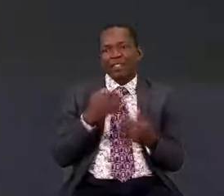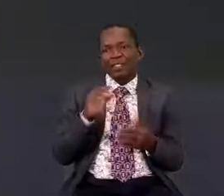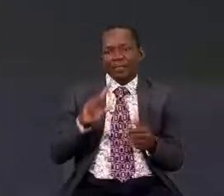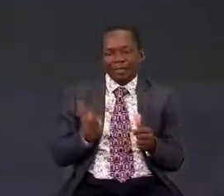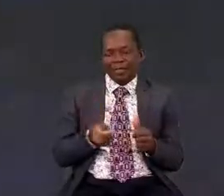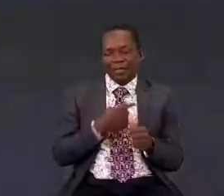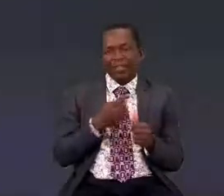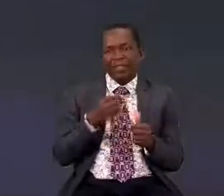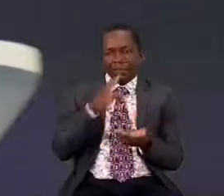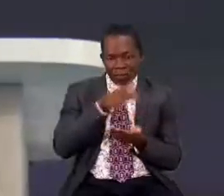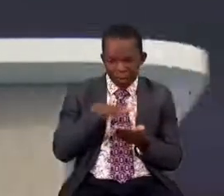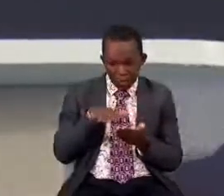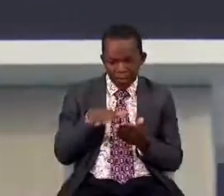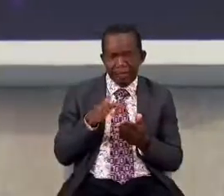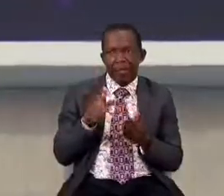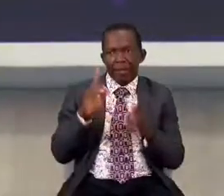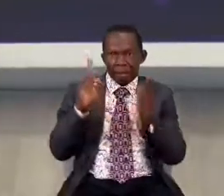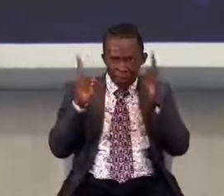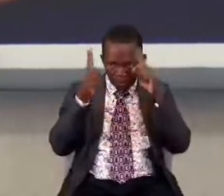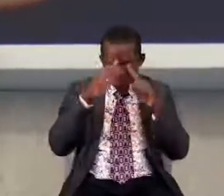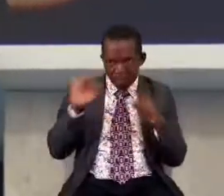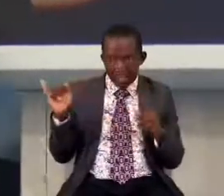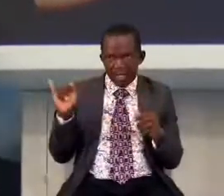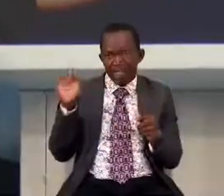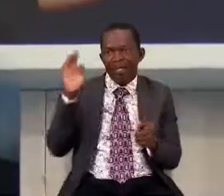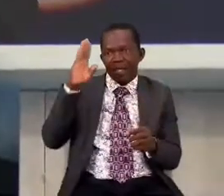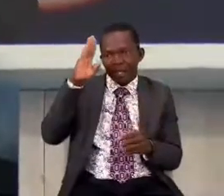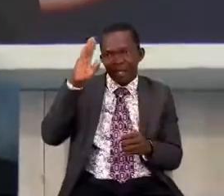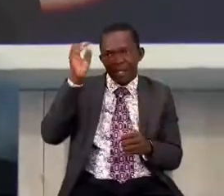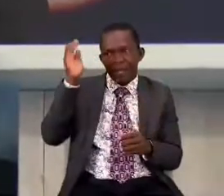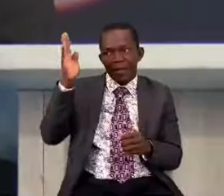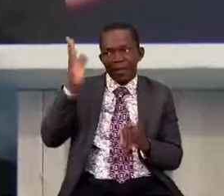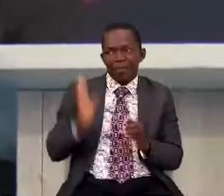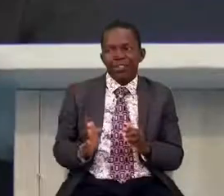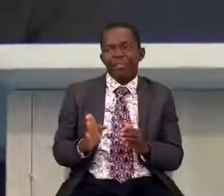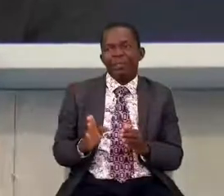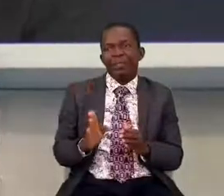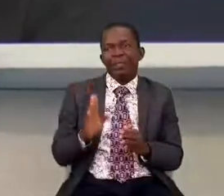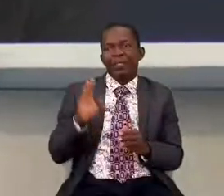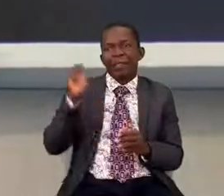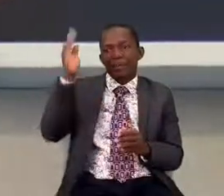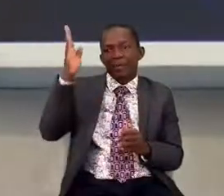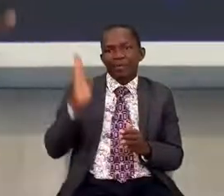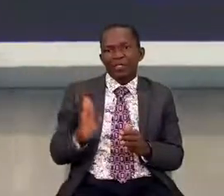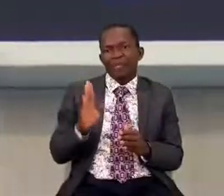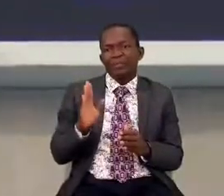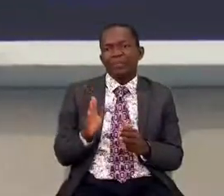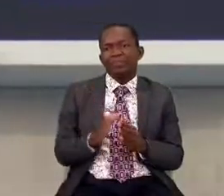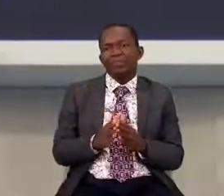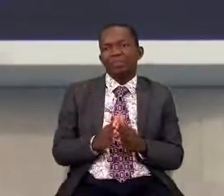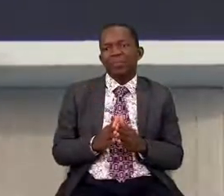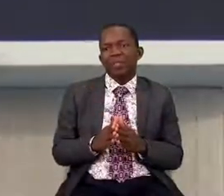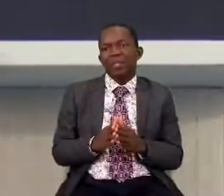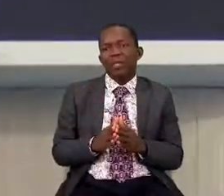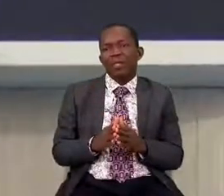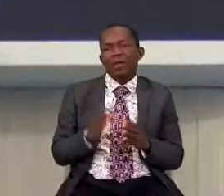un messager concernant une personne dans l'ancienne alliance, dans l'Ancien